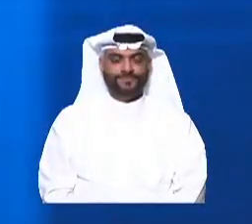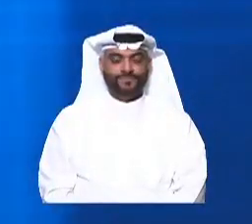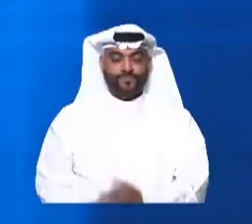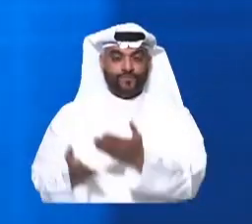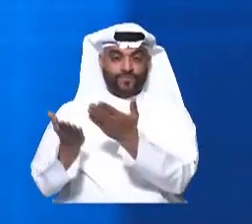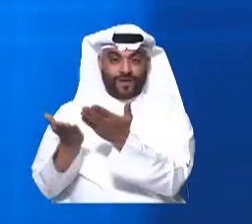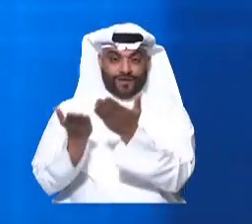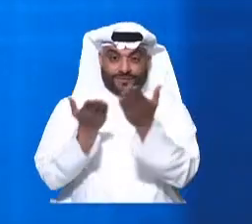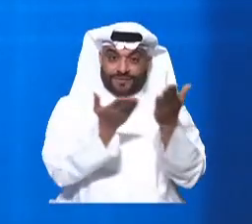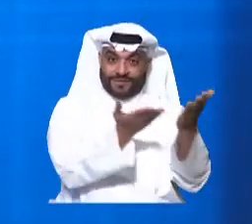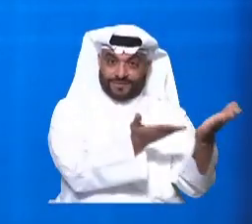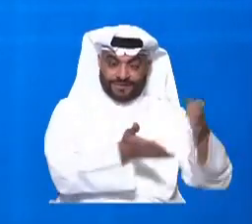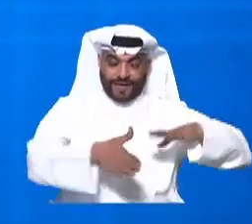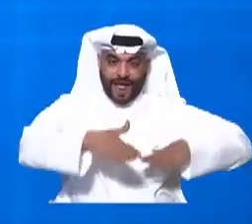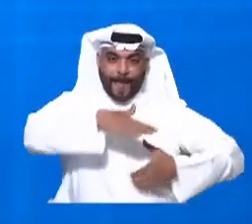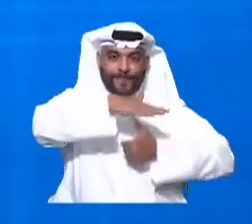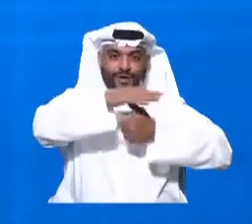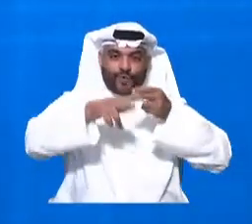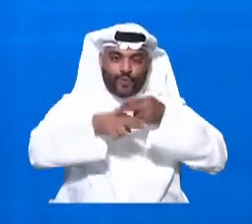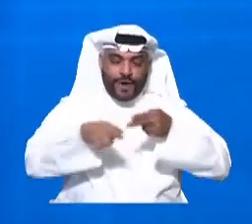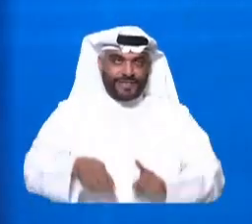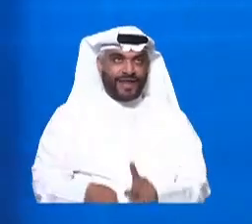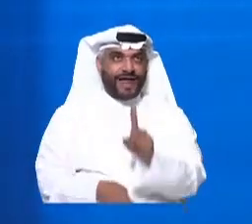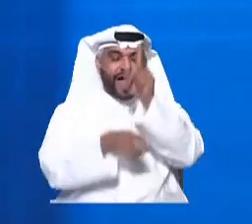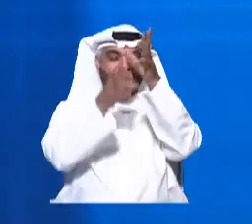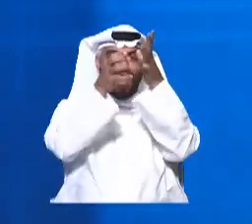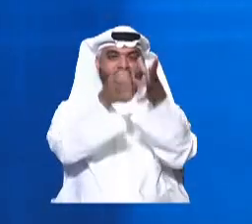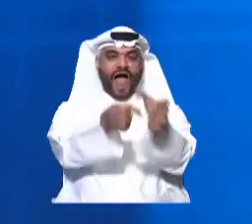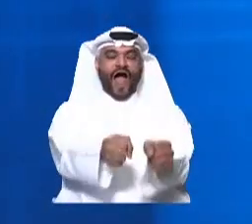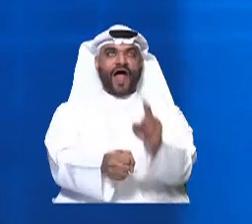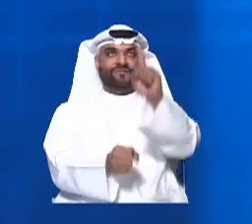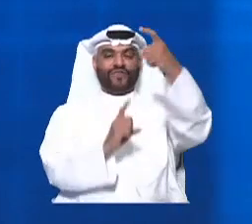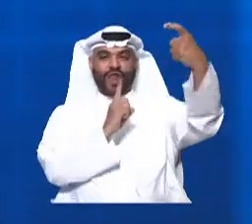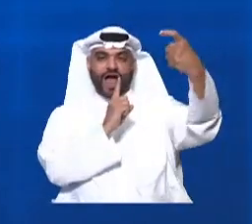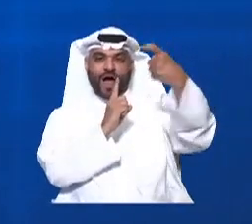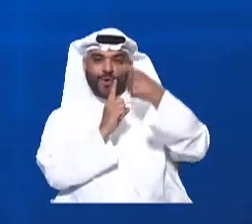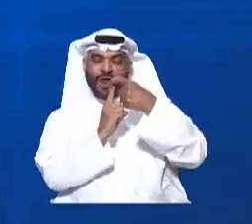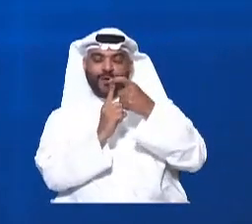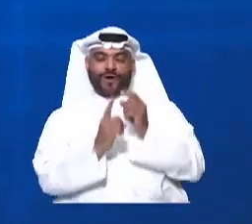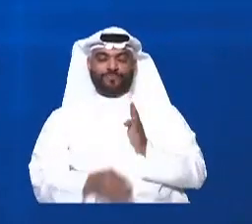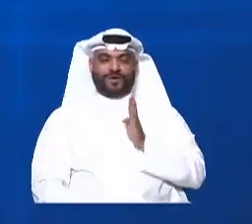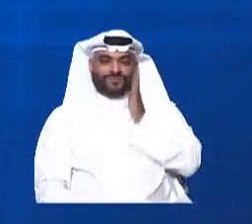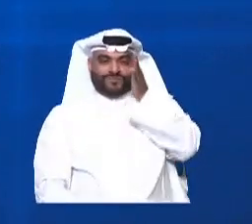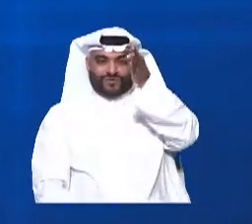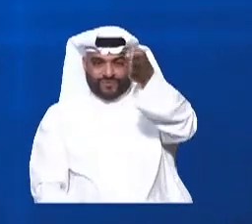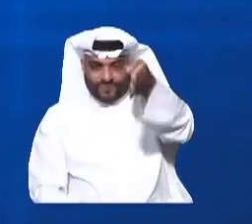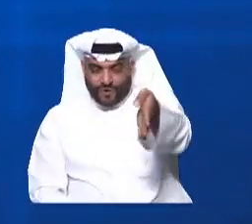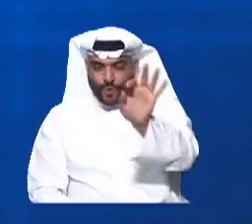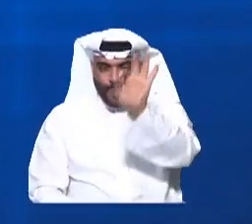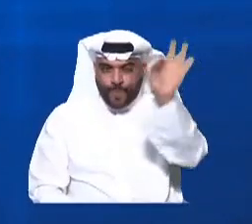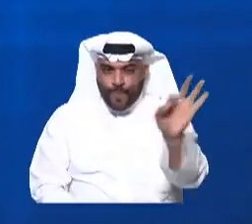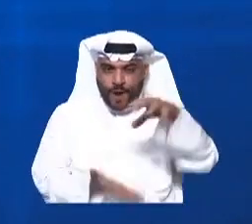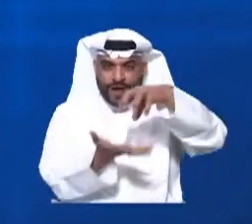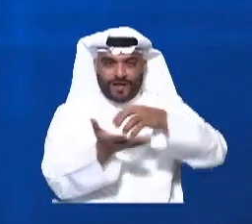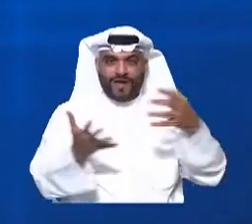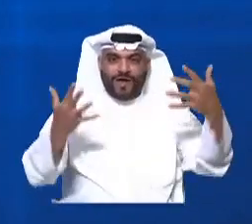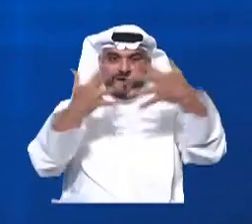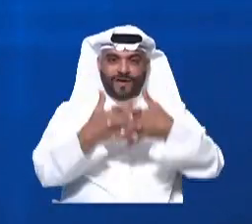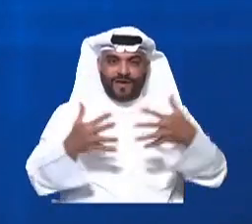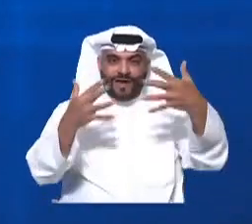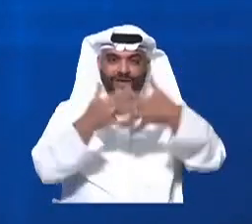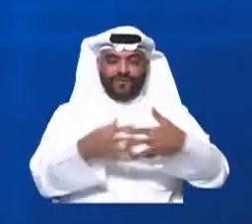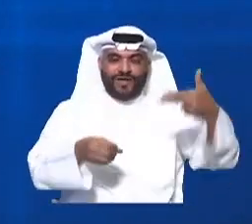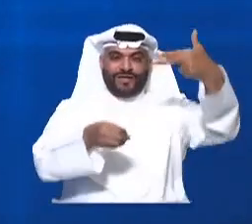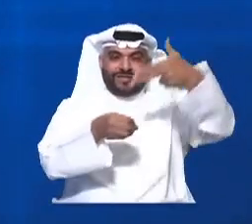تحت رعاية وحضور حضرة صاحب السمو أمير البلاد الشيخ نواف الأحمد الجابر الصباح حفظه الله ورعاه، أقيم